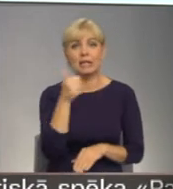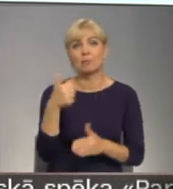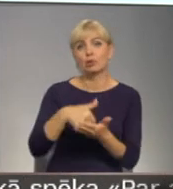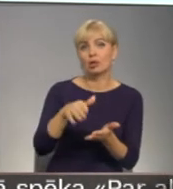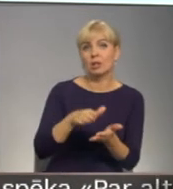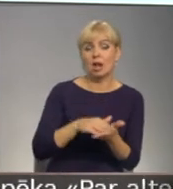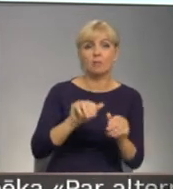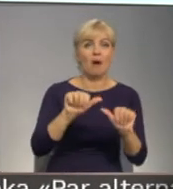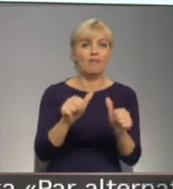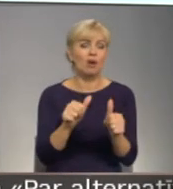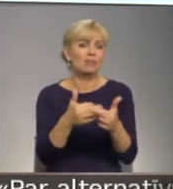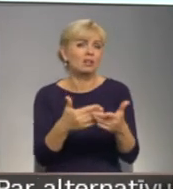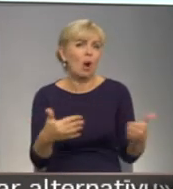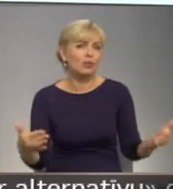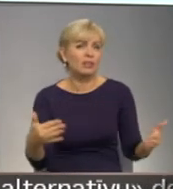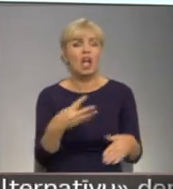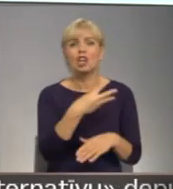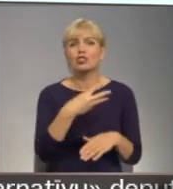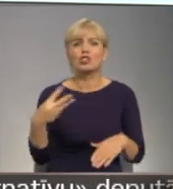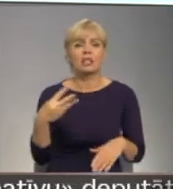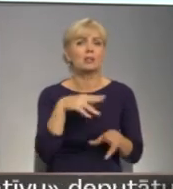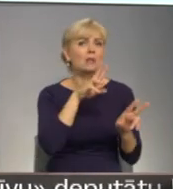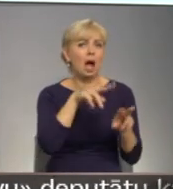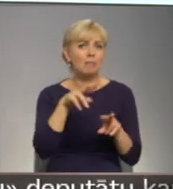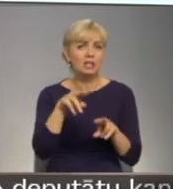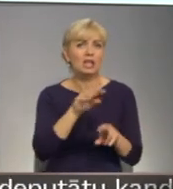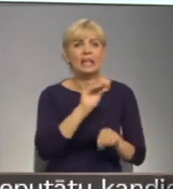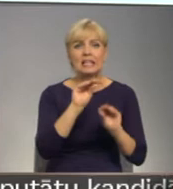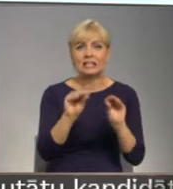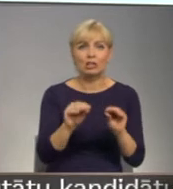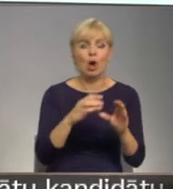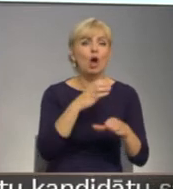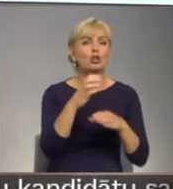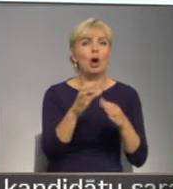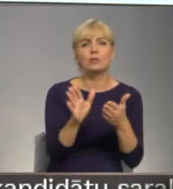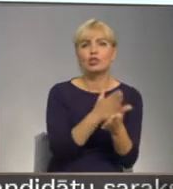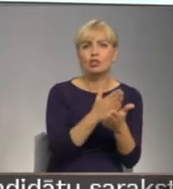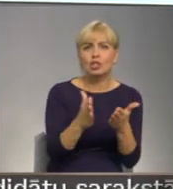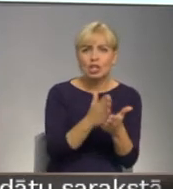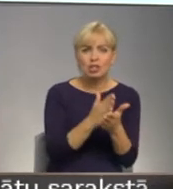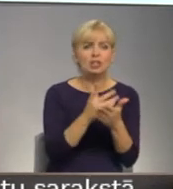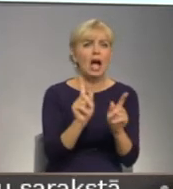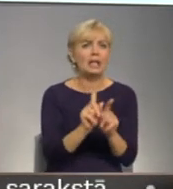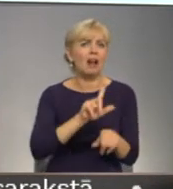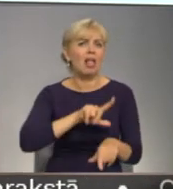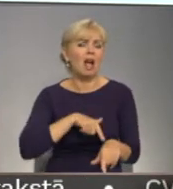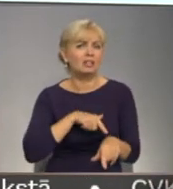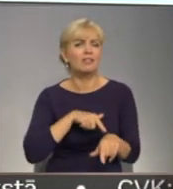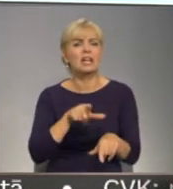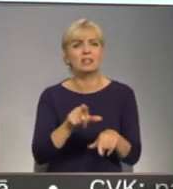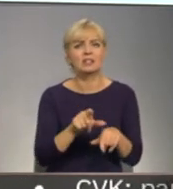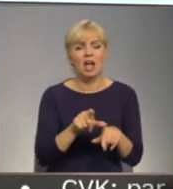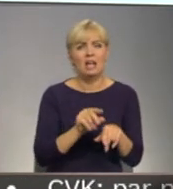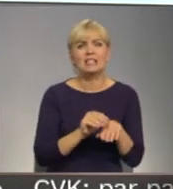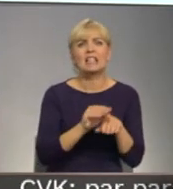un formu daudzveidība. 400 apskatē izlikto tomātu šķirņu klāstā ir gan Latvijas selekcionāru jaunākās, gan